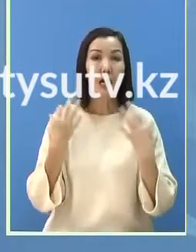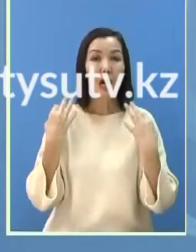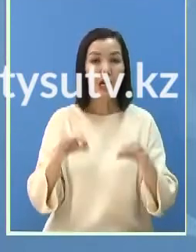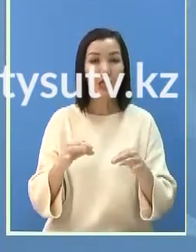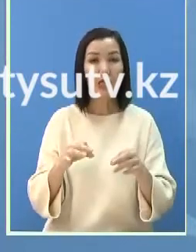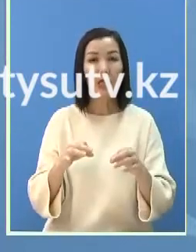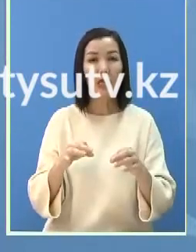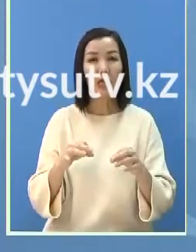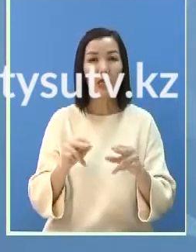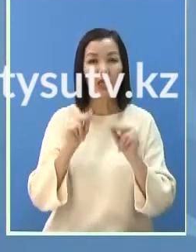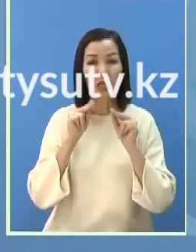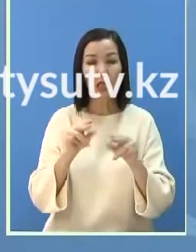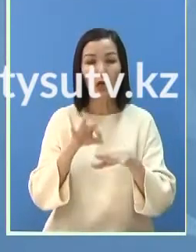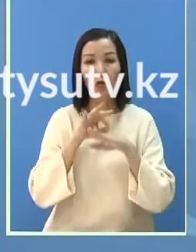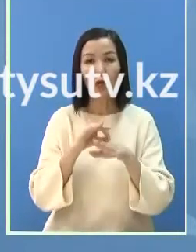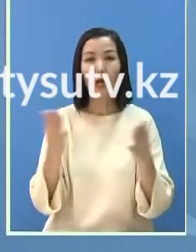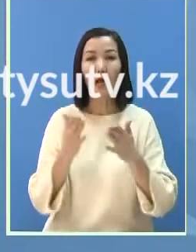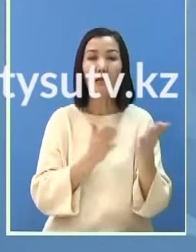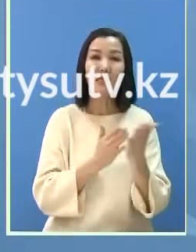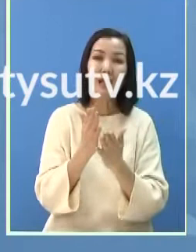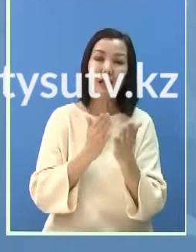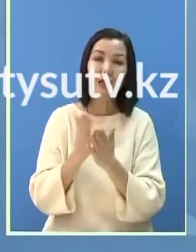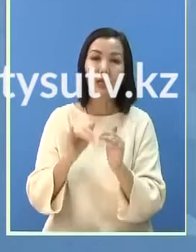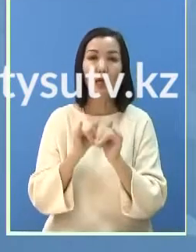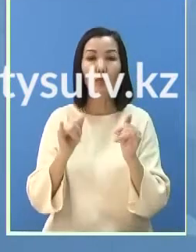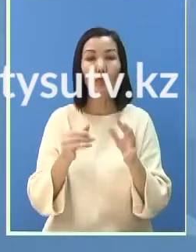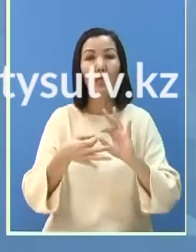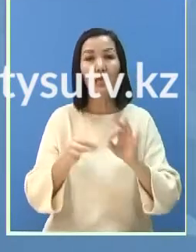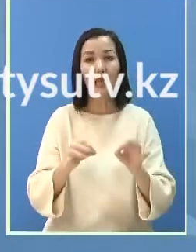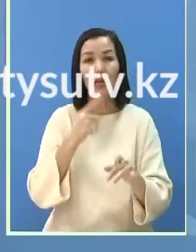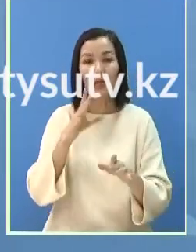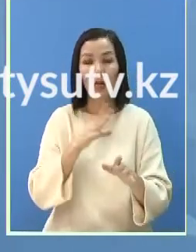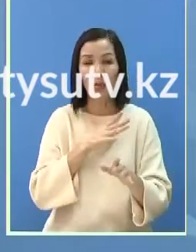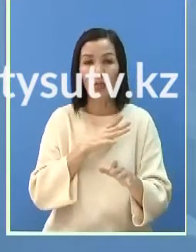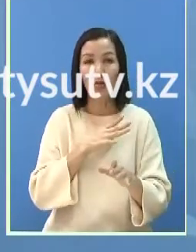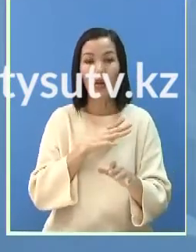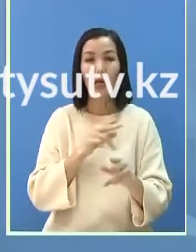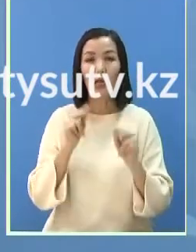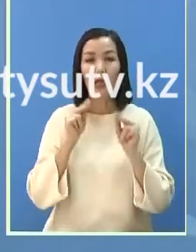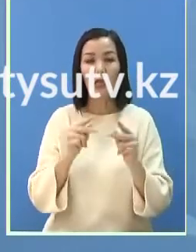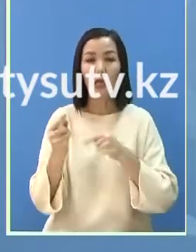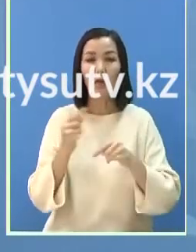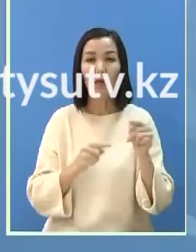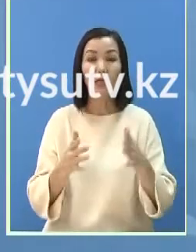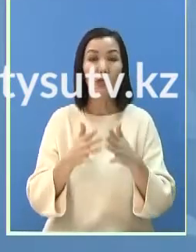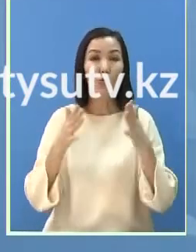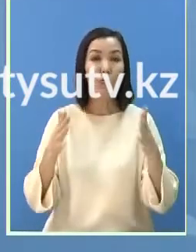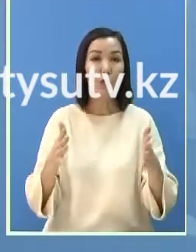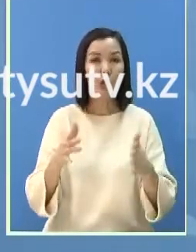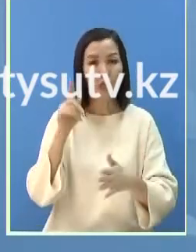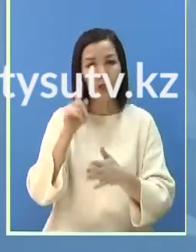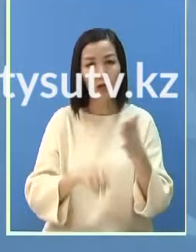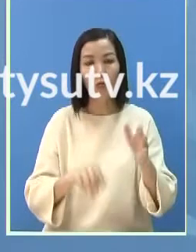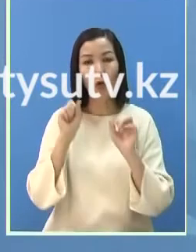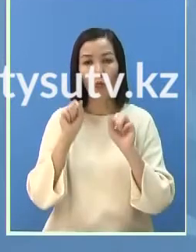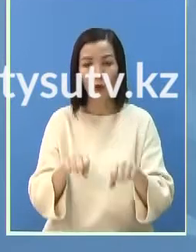үшін қандай-қандай салаларда дамуымыз керектігін нақтылап көрсетіп берді. Бұйырса, шын мәнінде бизнестен үлкен үміт күтіп